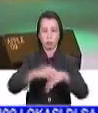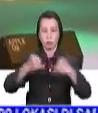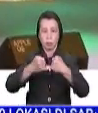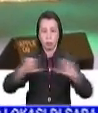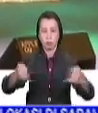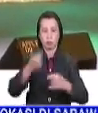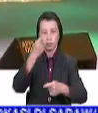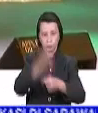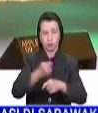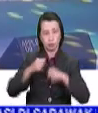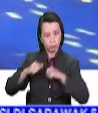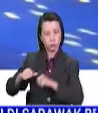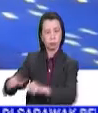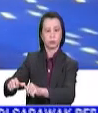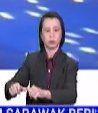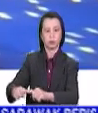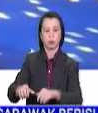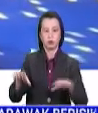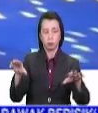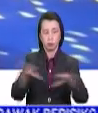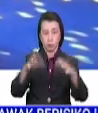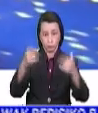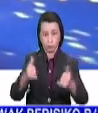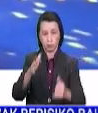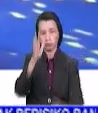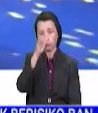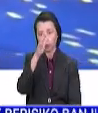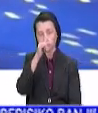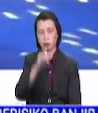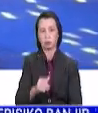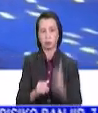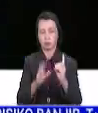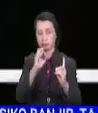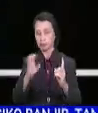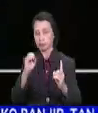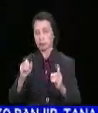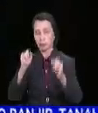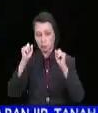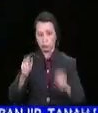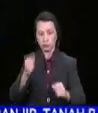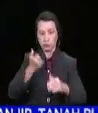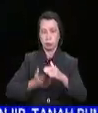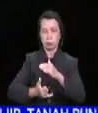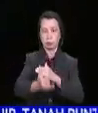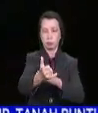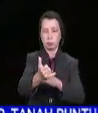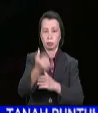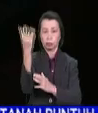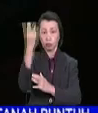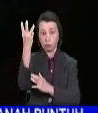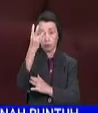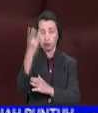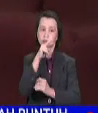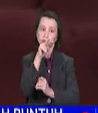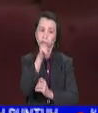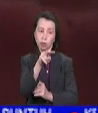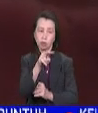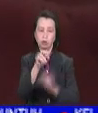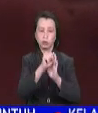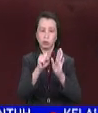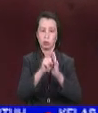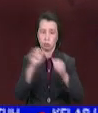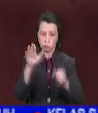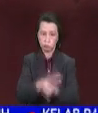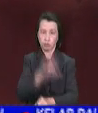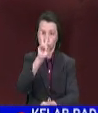talian tetap diteruskan buat masa ini dimulai ke hanya 100 orang dibenarkan memasuki panggung persembahan dengan cara